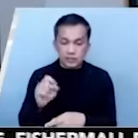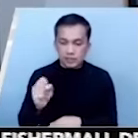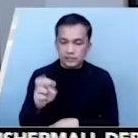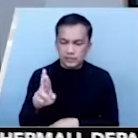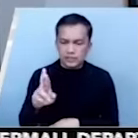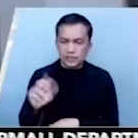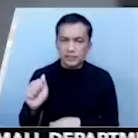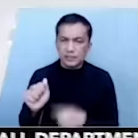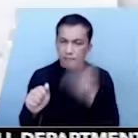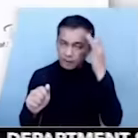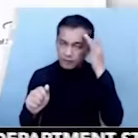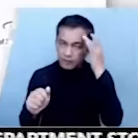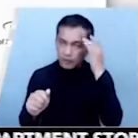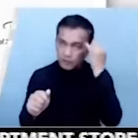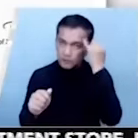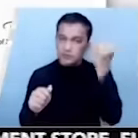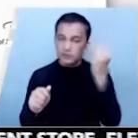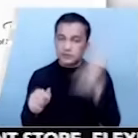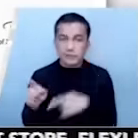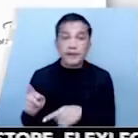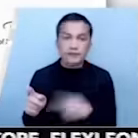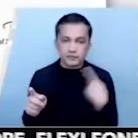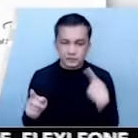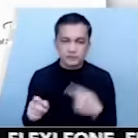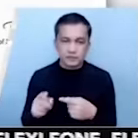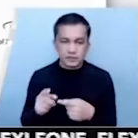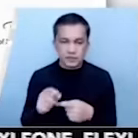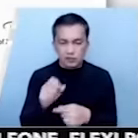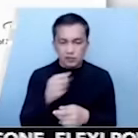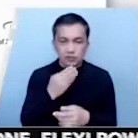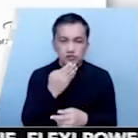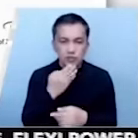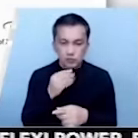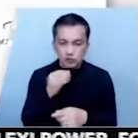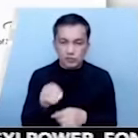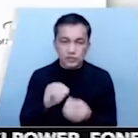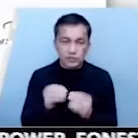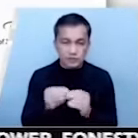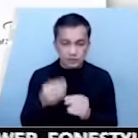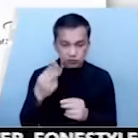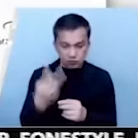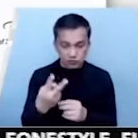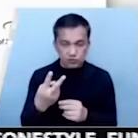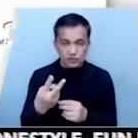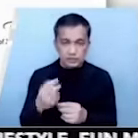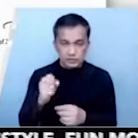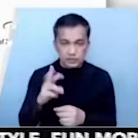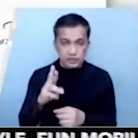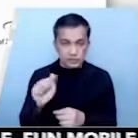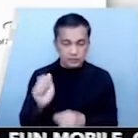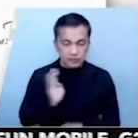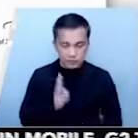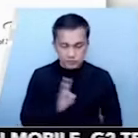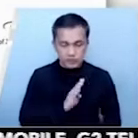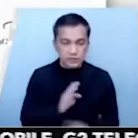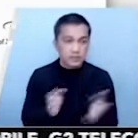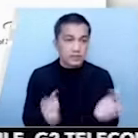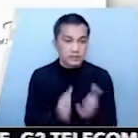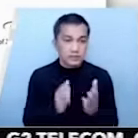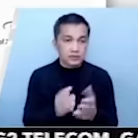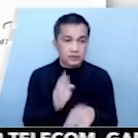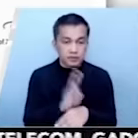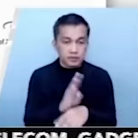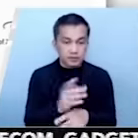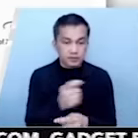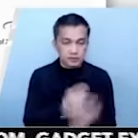Administration o SRA. Sa bisa ng Sugar Order No. 2 ngayong taon na inisyo ng SRA Board, hinihimok ang trader sa voluntaryong pagbili